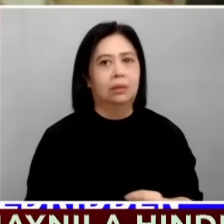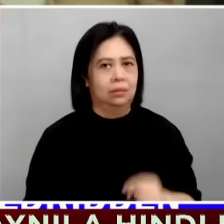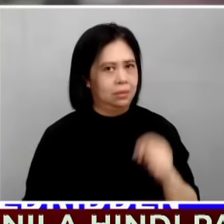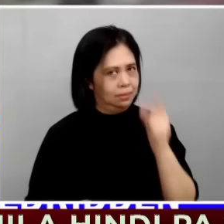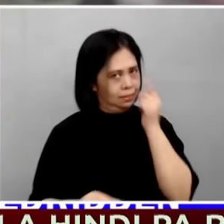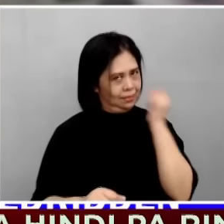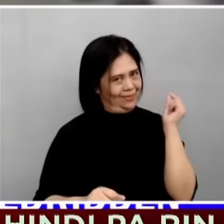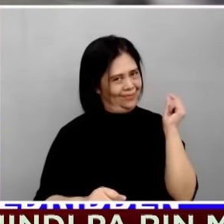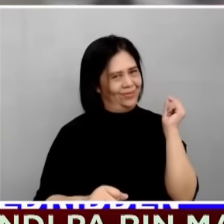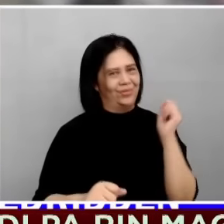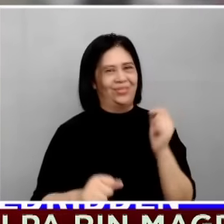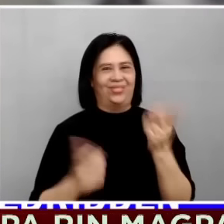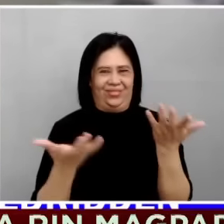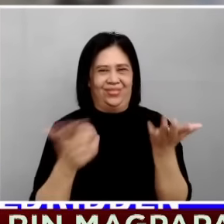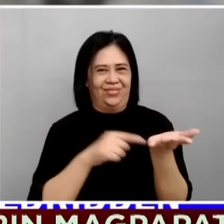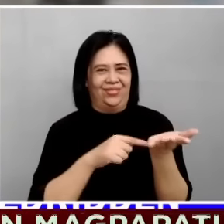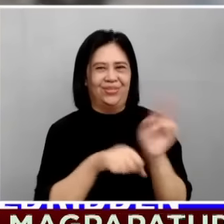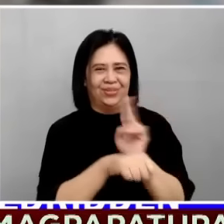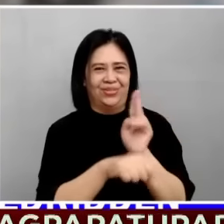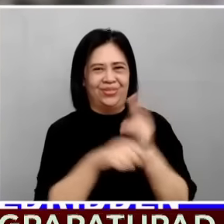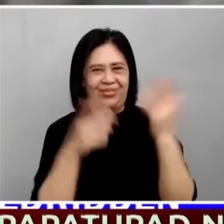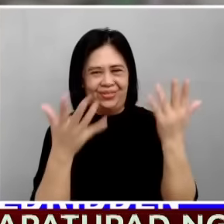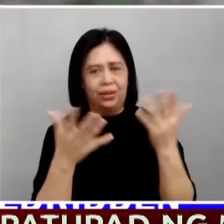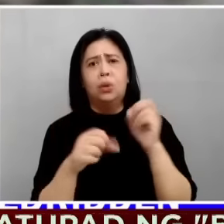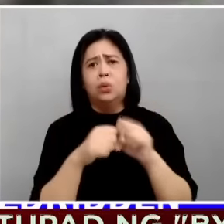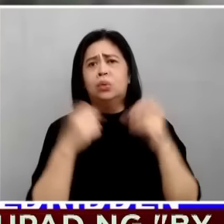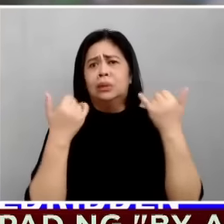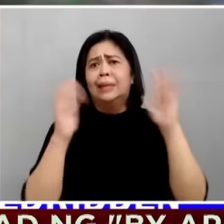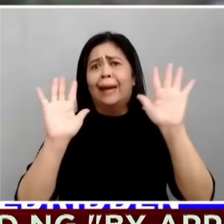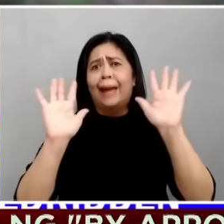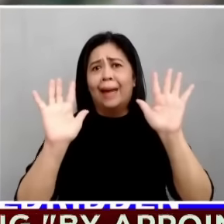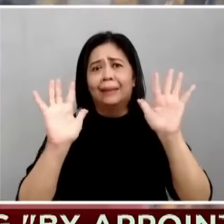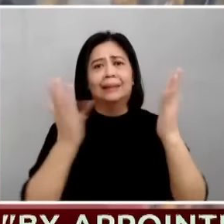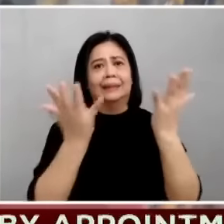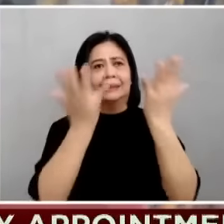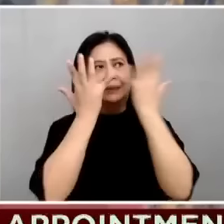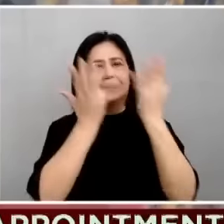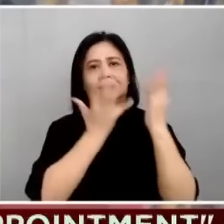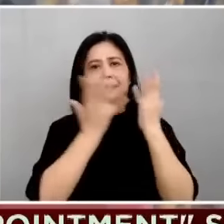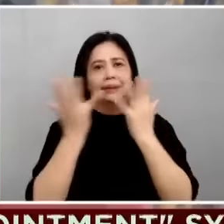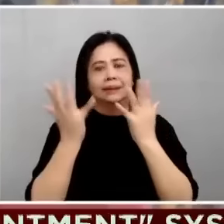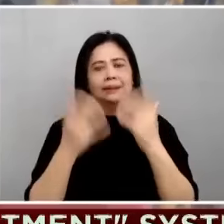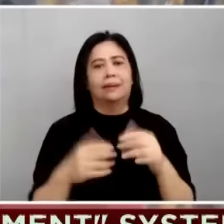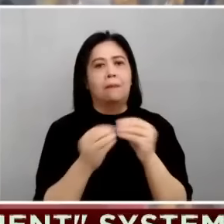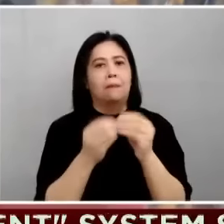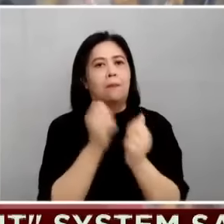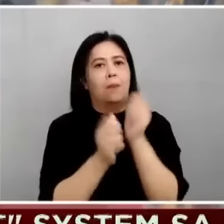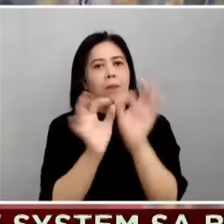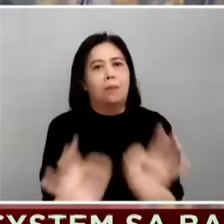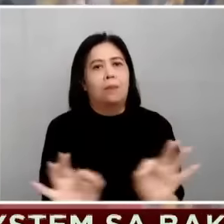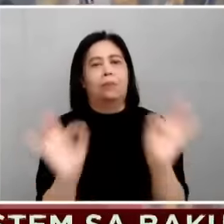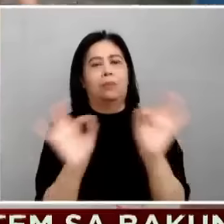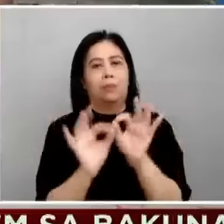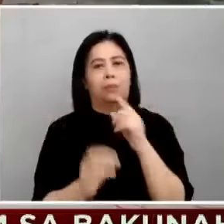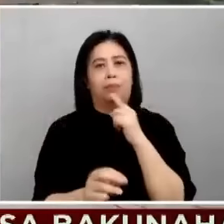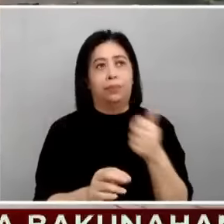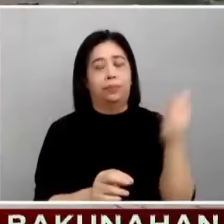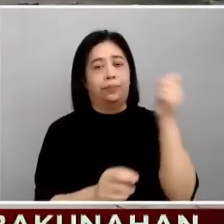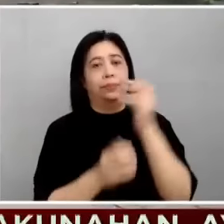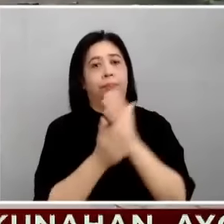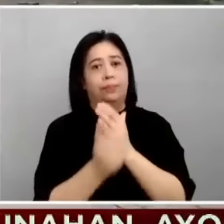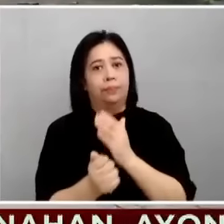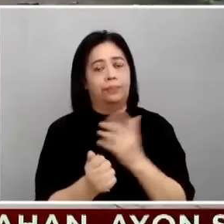ba? Hindi naman natin ginagawa yun. So kamay pa rin ang pinagdadaanan. Ang pinakamahalaga ayon sa mga eksperto,